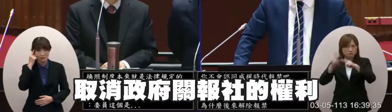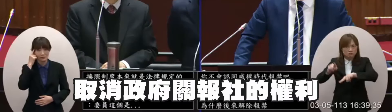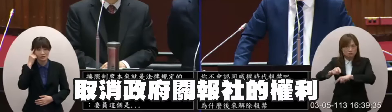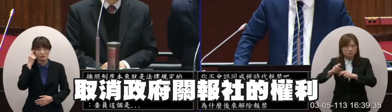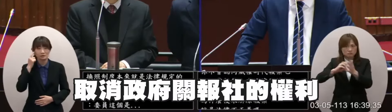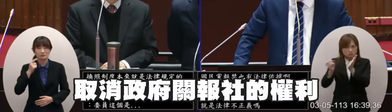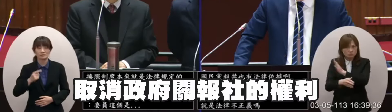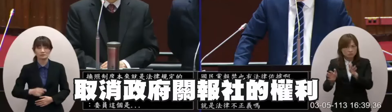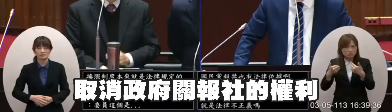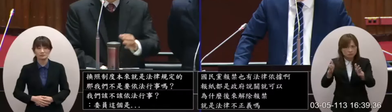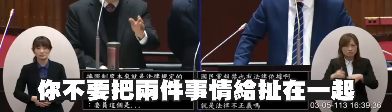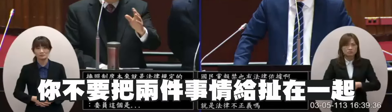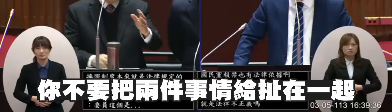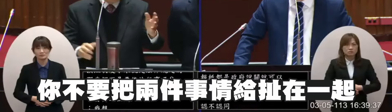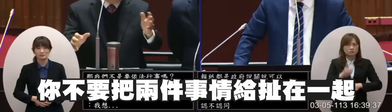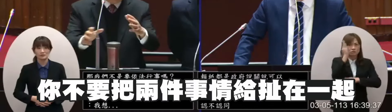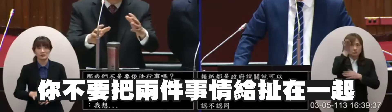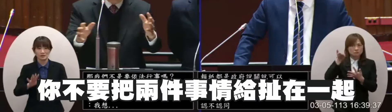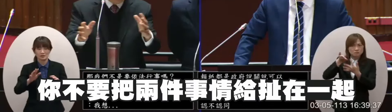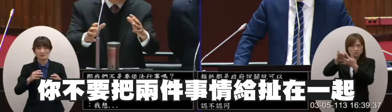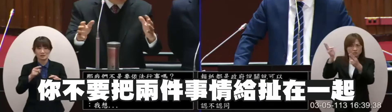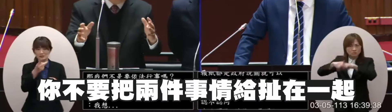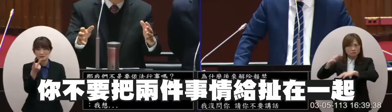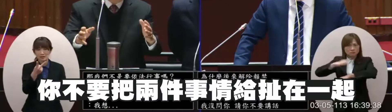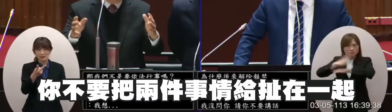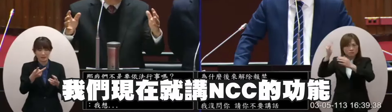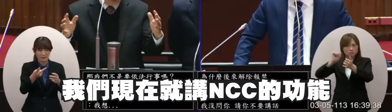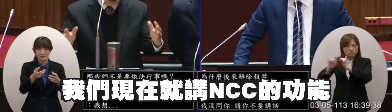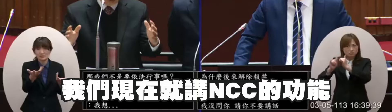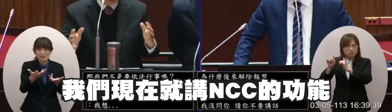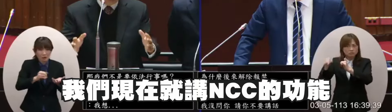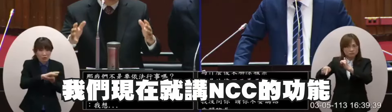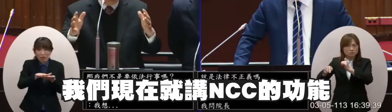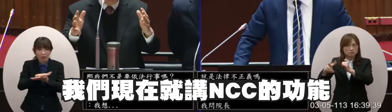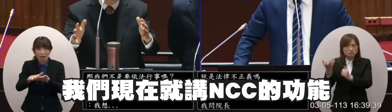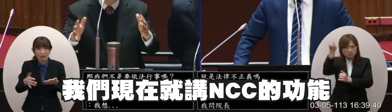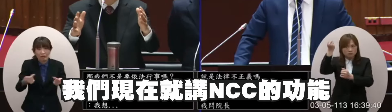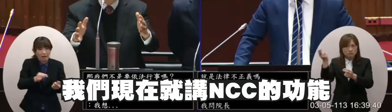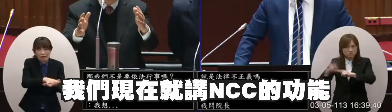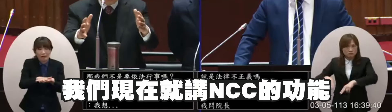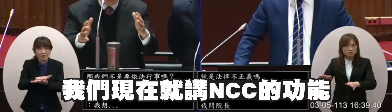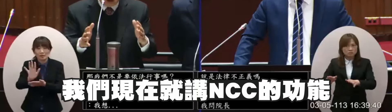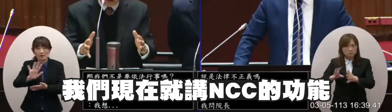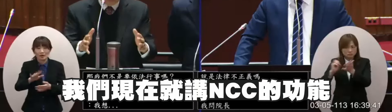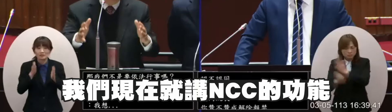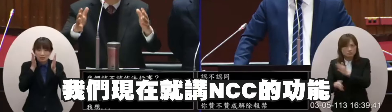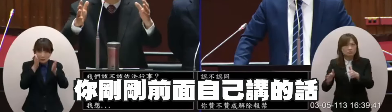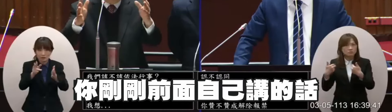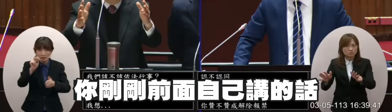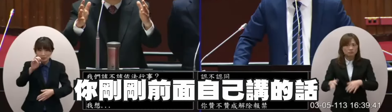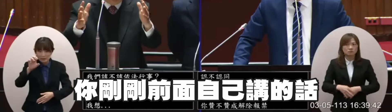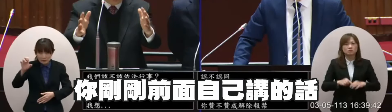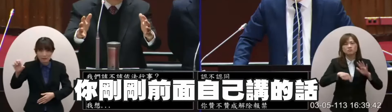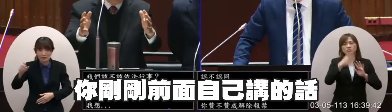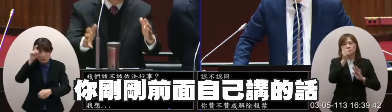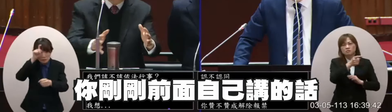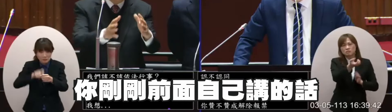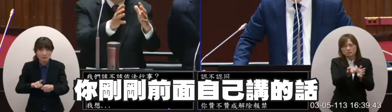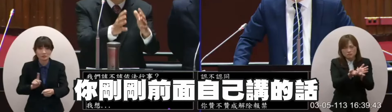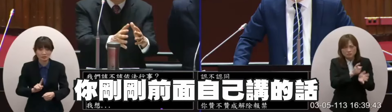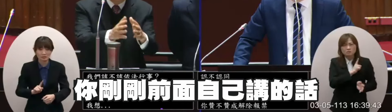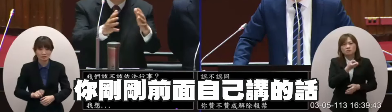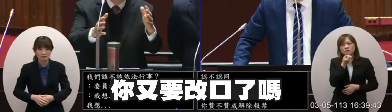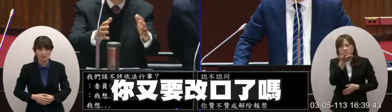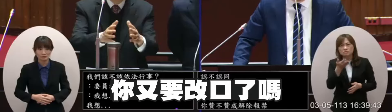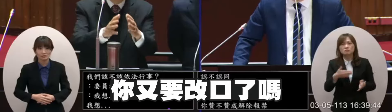府关报社的权利。 你不要把两件事情给扯在一起。我们现在就讲说 NCC 的功能。 你刚刚前面自